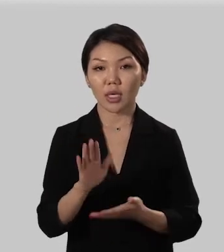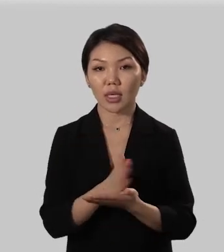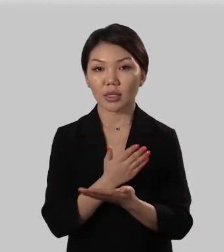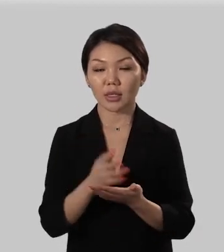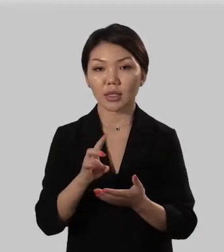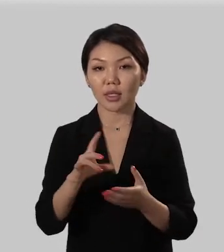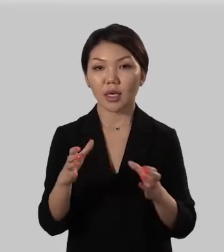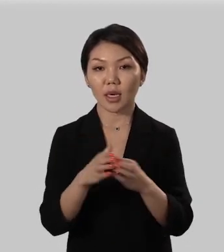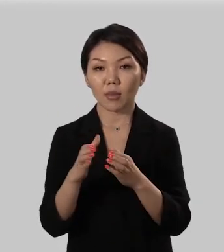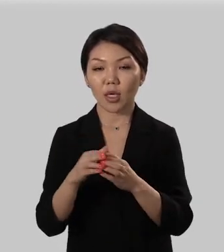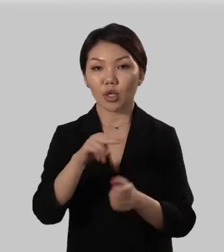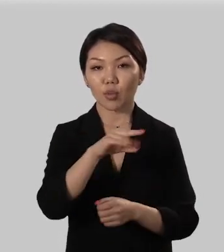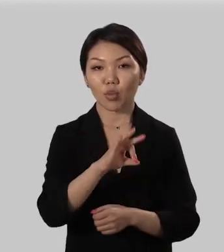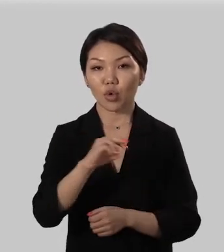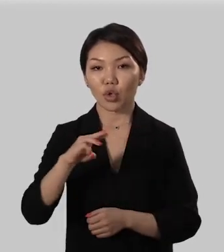четверо